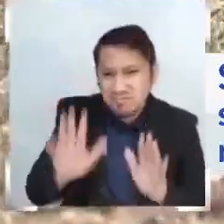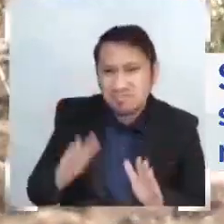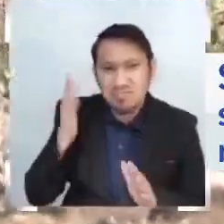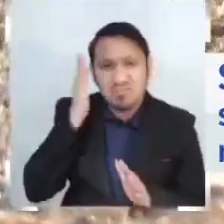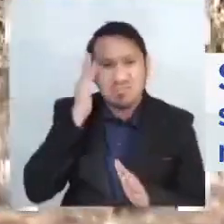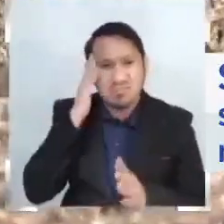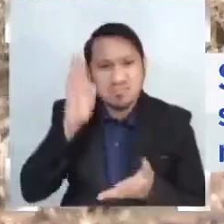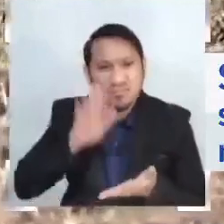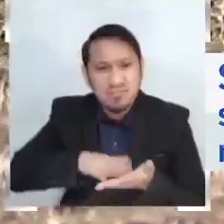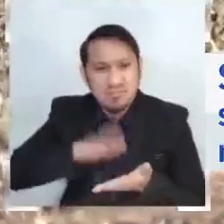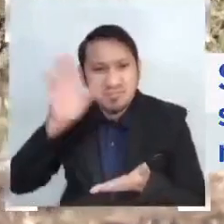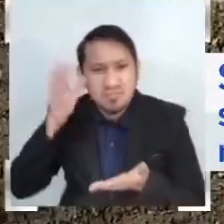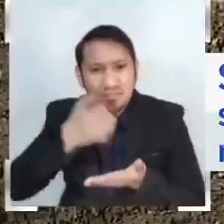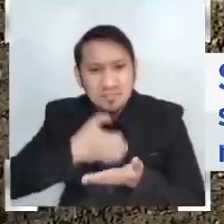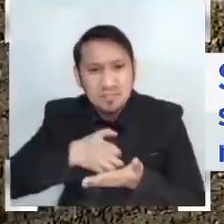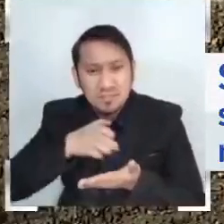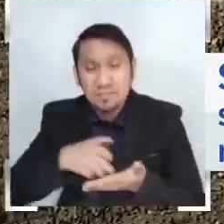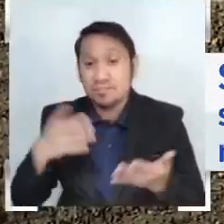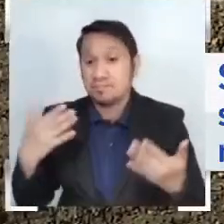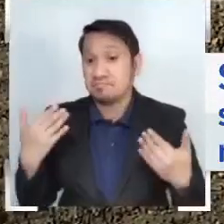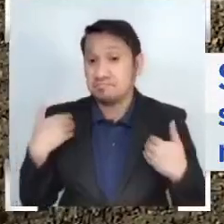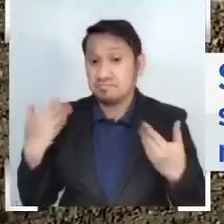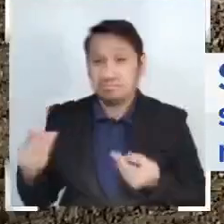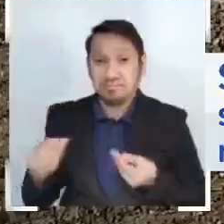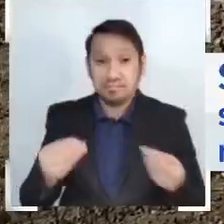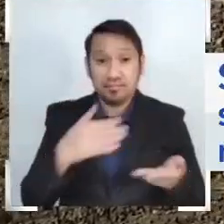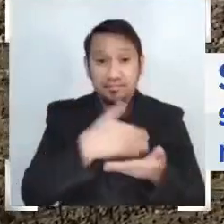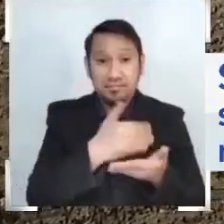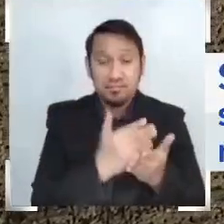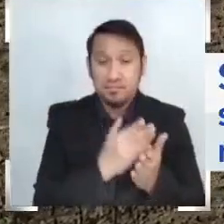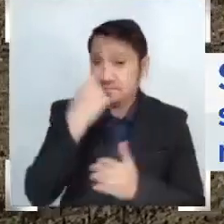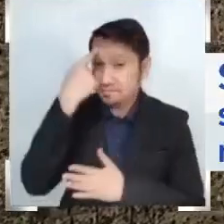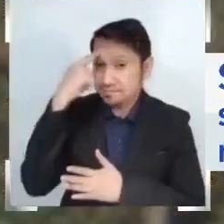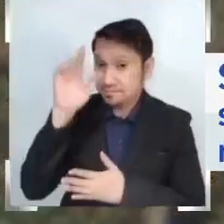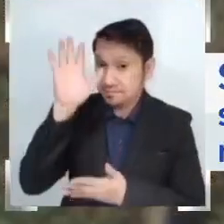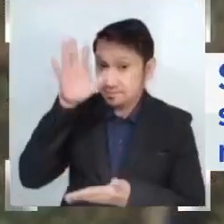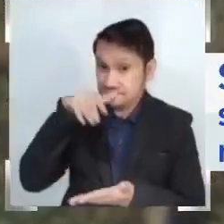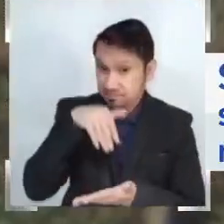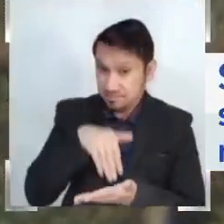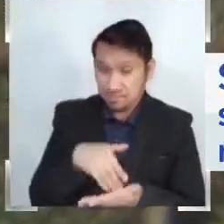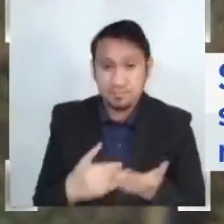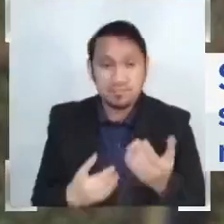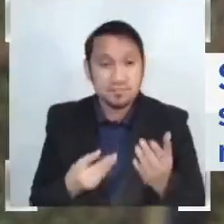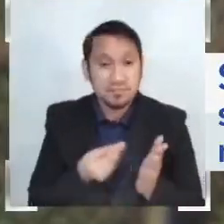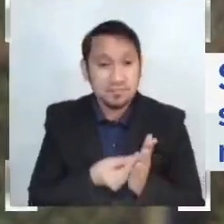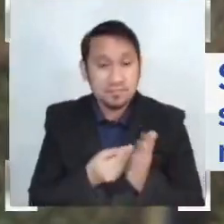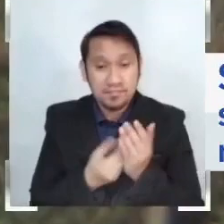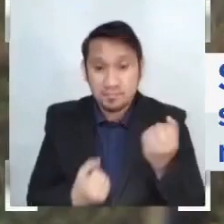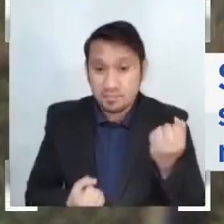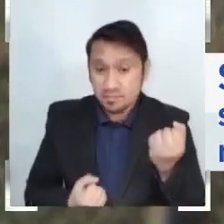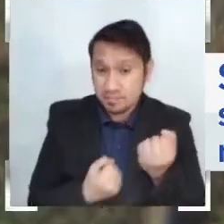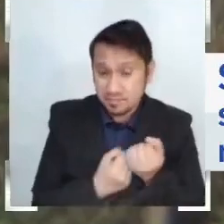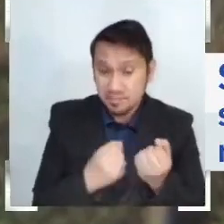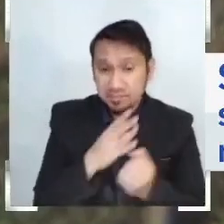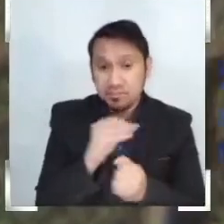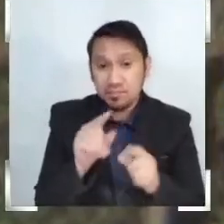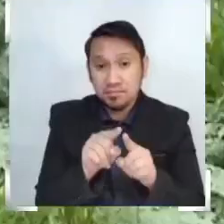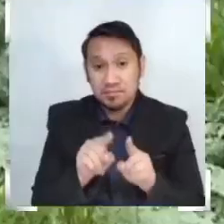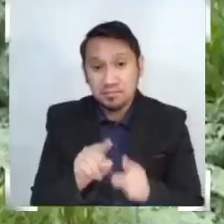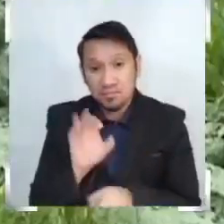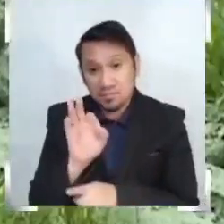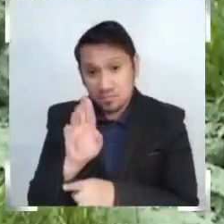ang pondo sa mga magsasaka para sa 5,000 pesos na cash subsidy pati ang fertilizer subsidy na pinangako ng